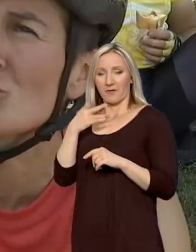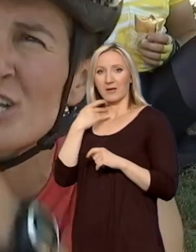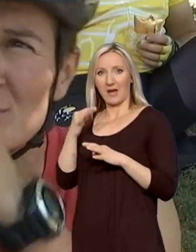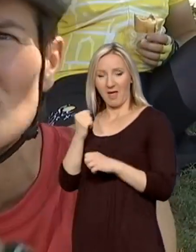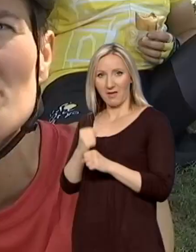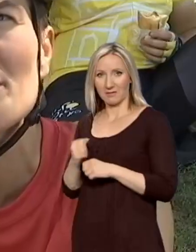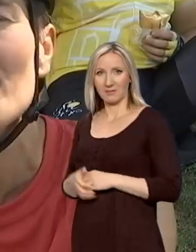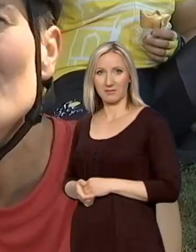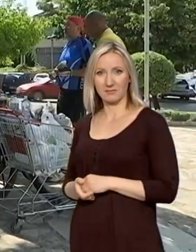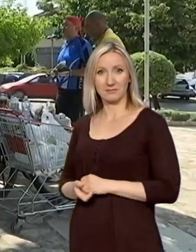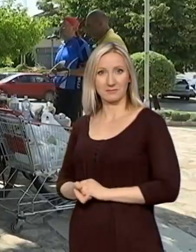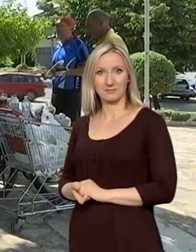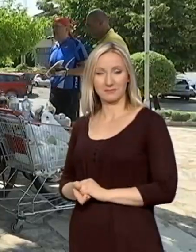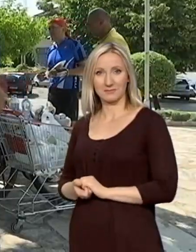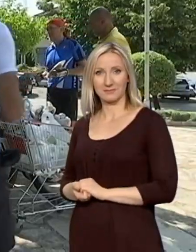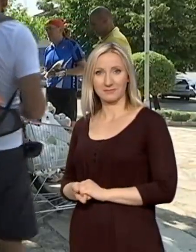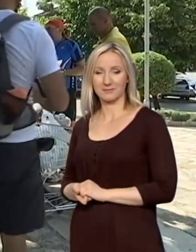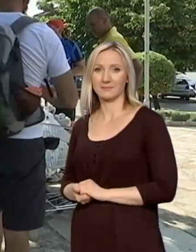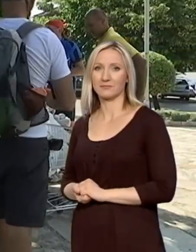Isto do godine idemo na Krupac.